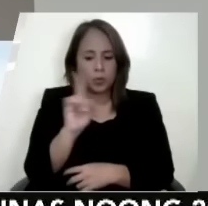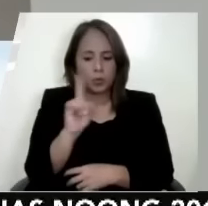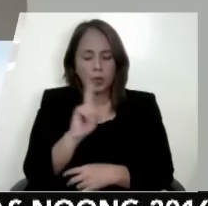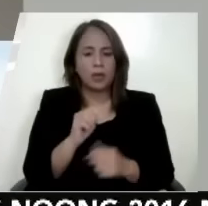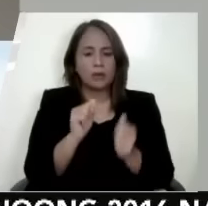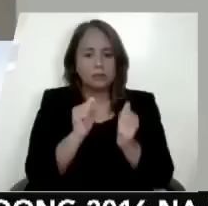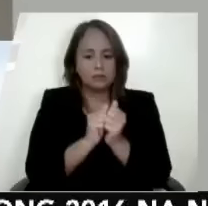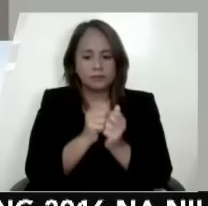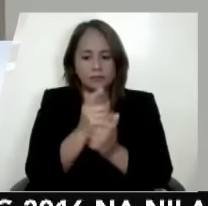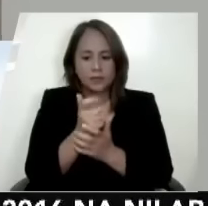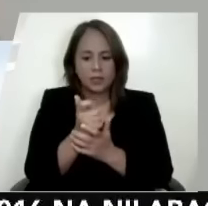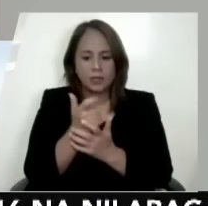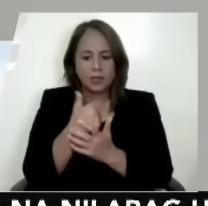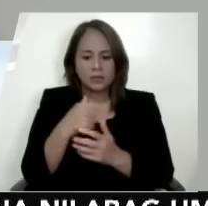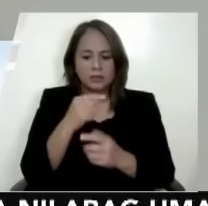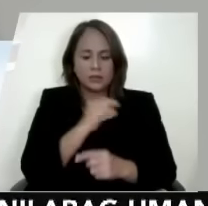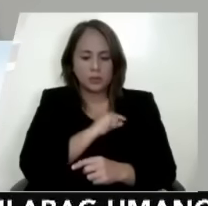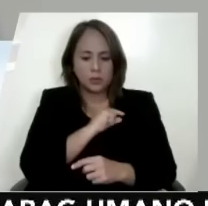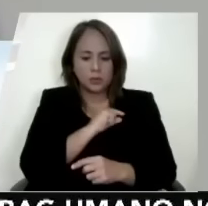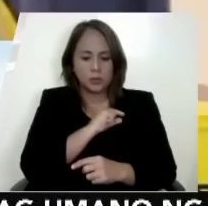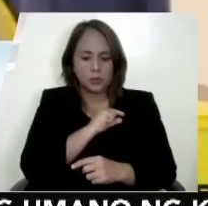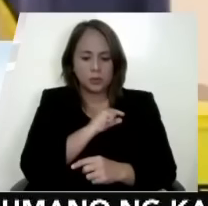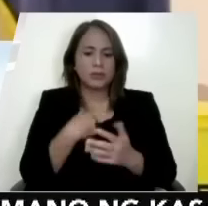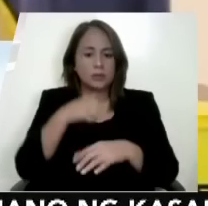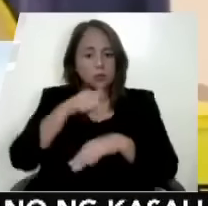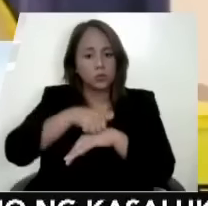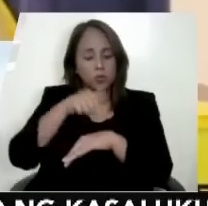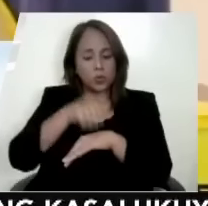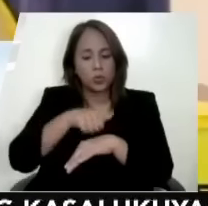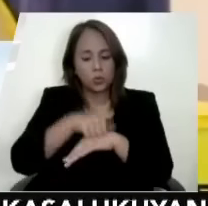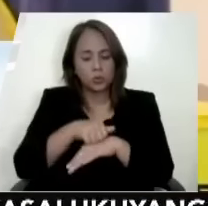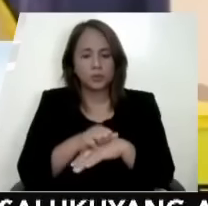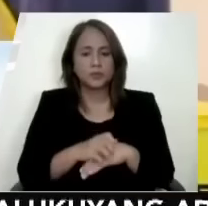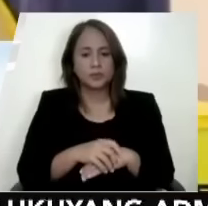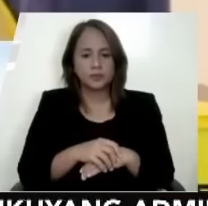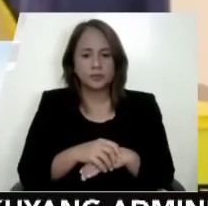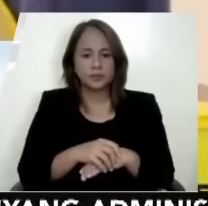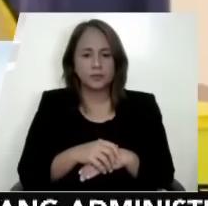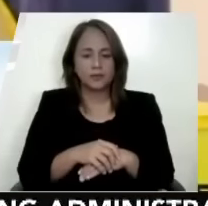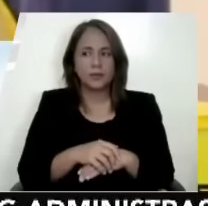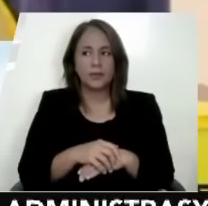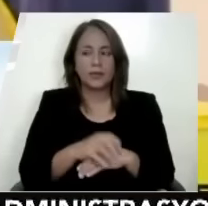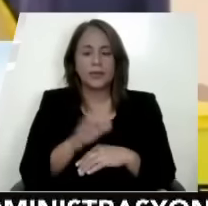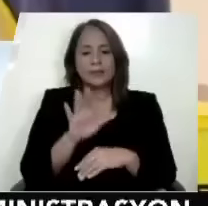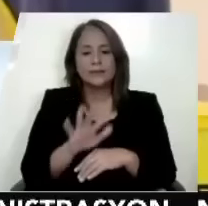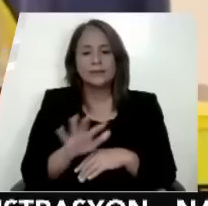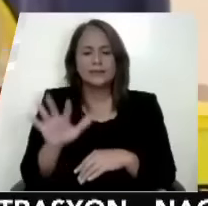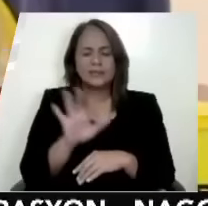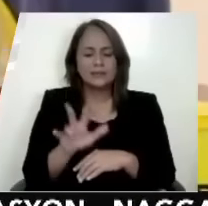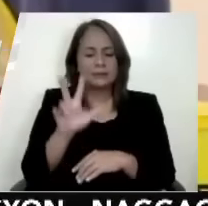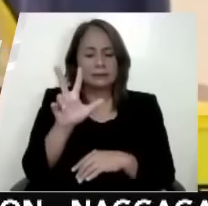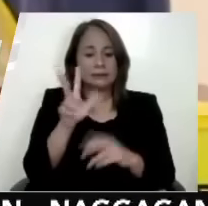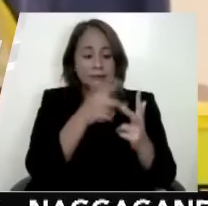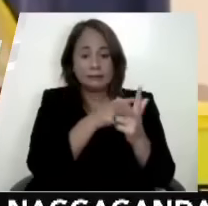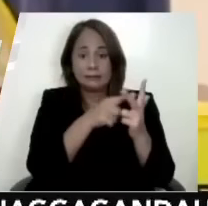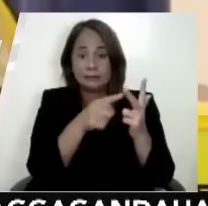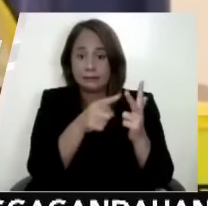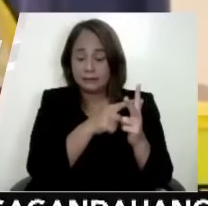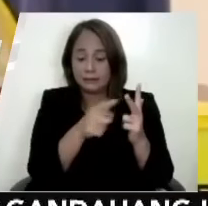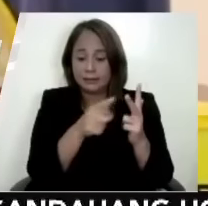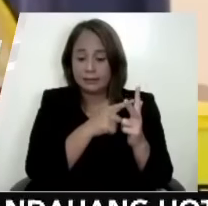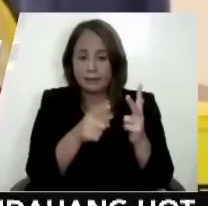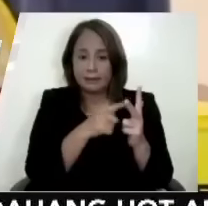convenience store itong tatlong personalidad na to ay may tumatayong